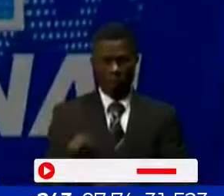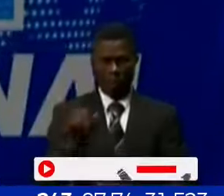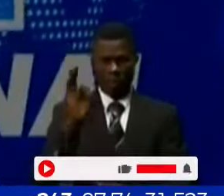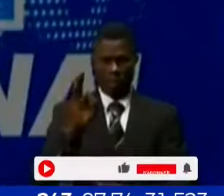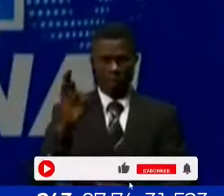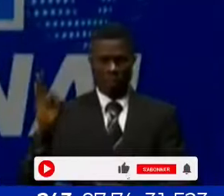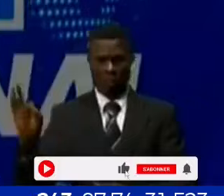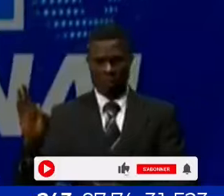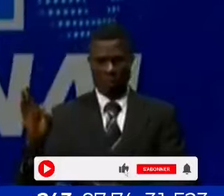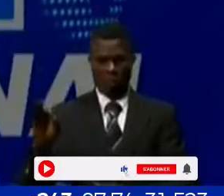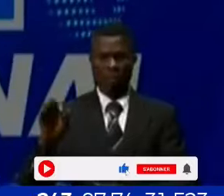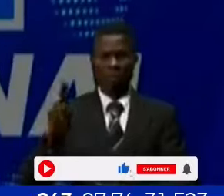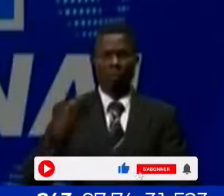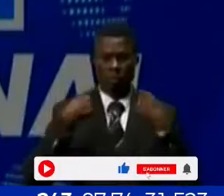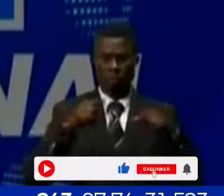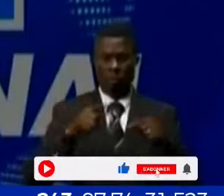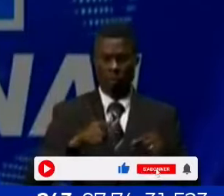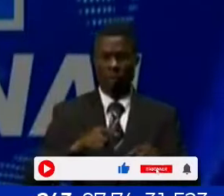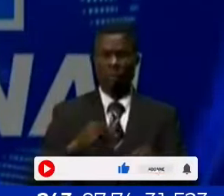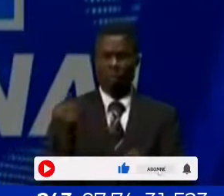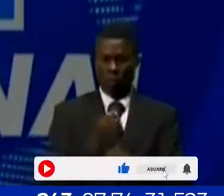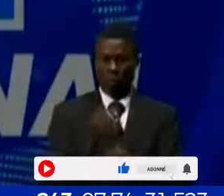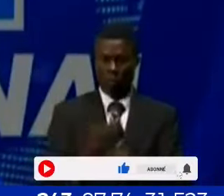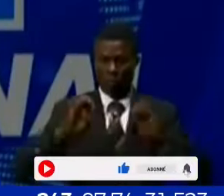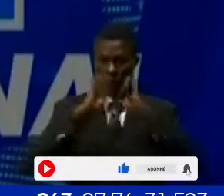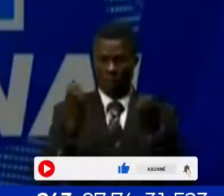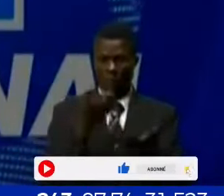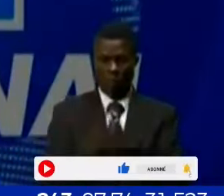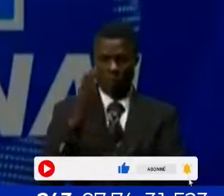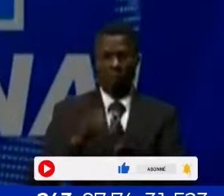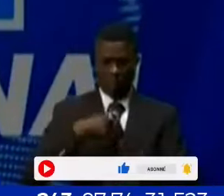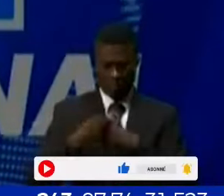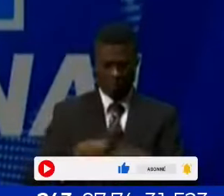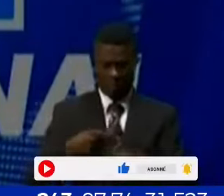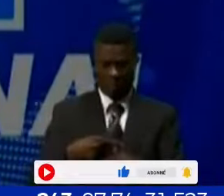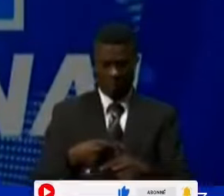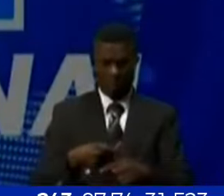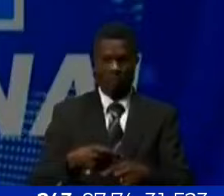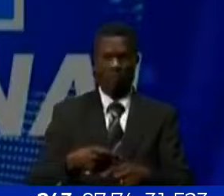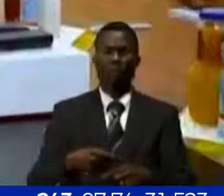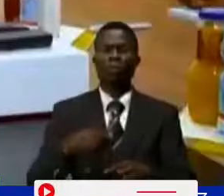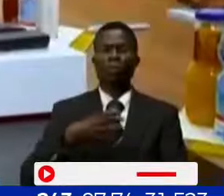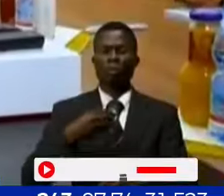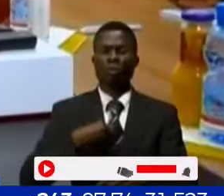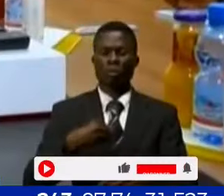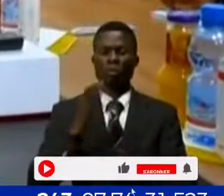TCFF. La RESPE annonce que les marchés de la dite société seront ouverts aux sous-traitants. Joël Makela.